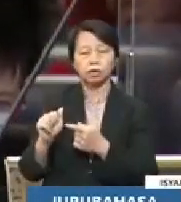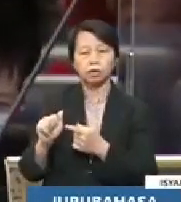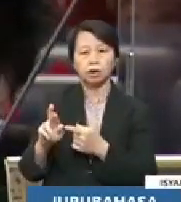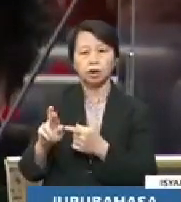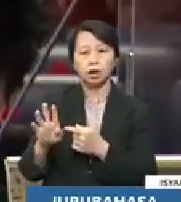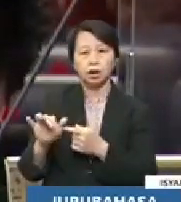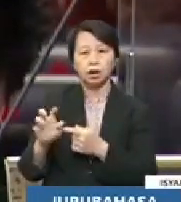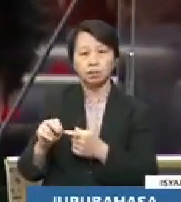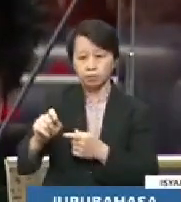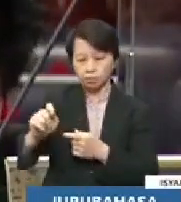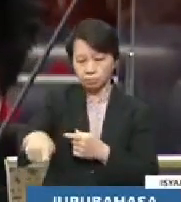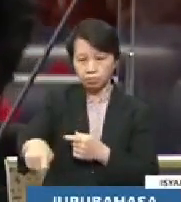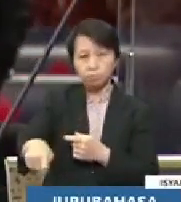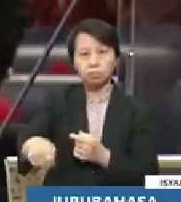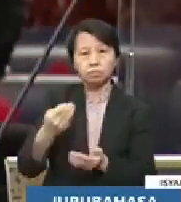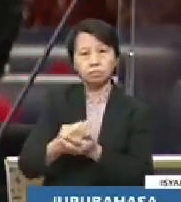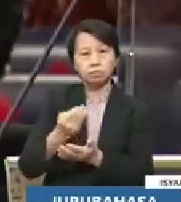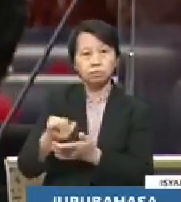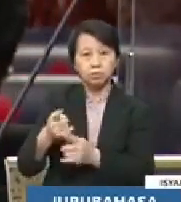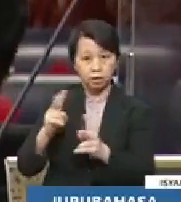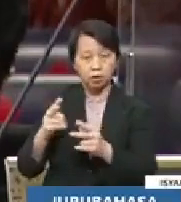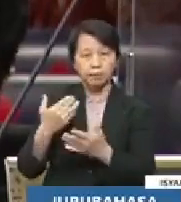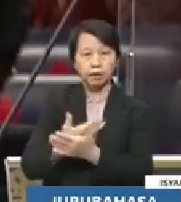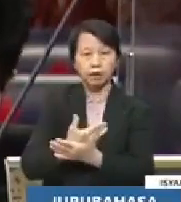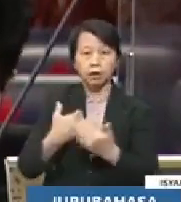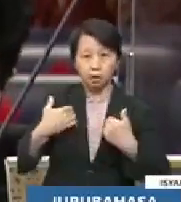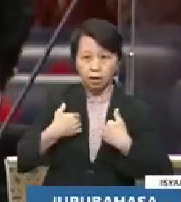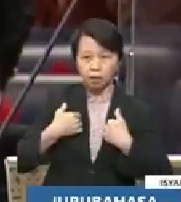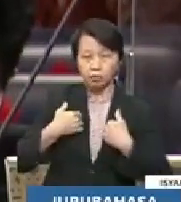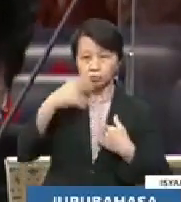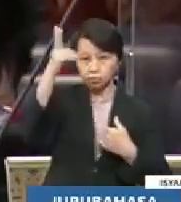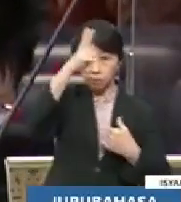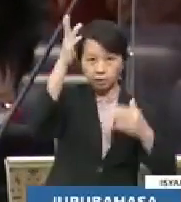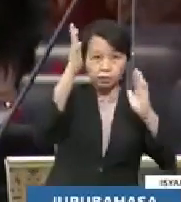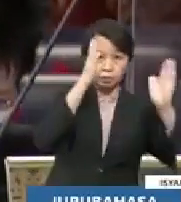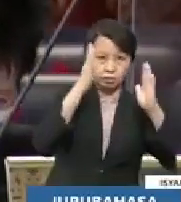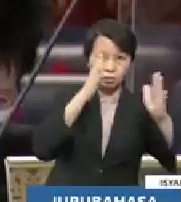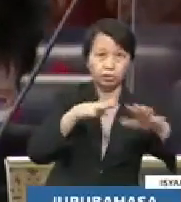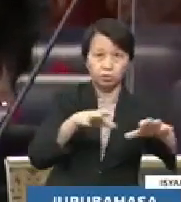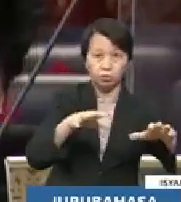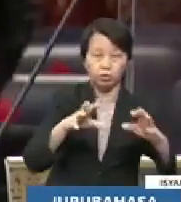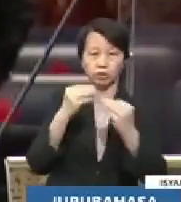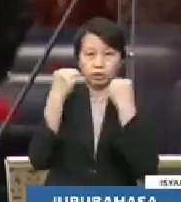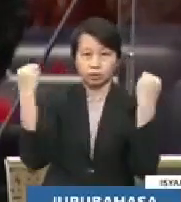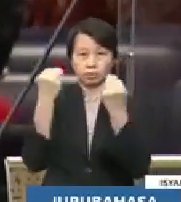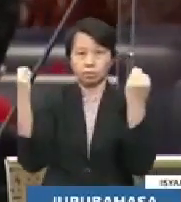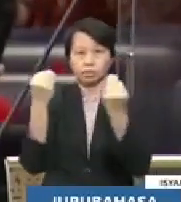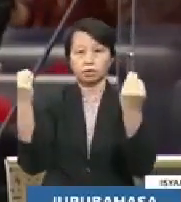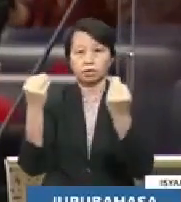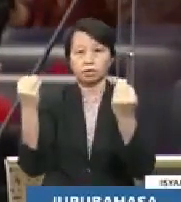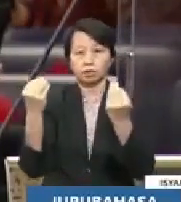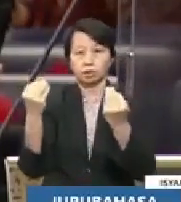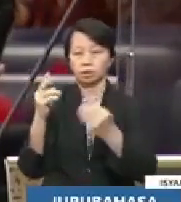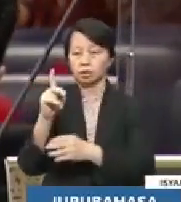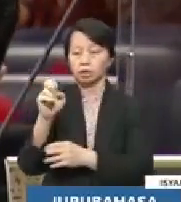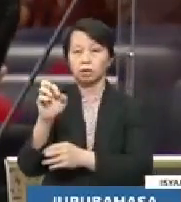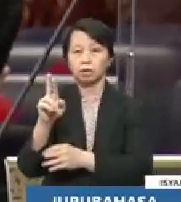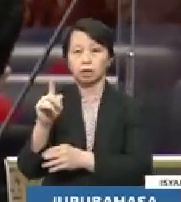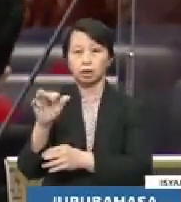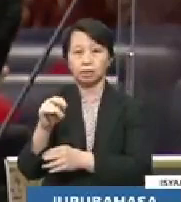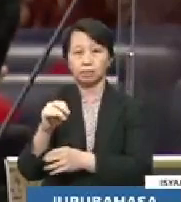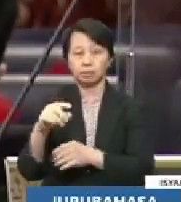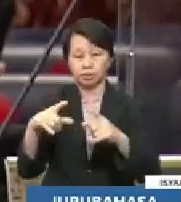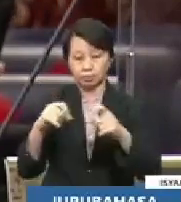sama ade ade satu usaha milik Raja persatuan untuk membuat Madrid eh cabin